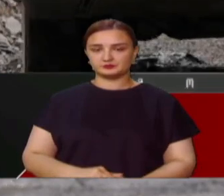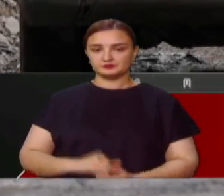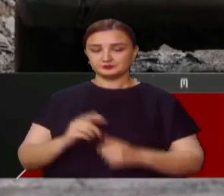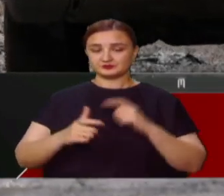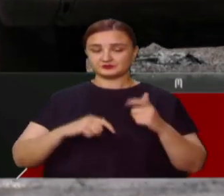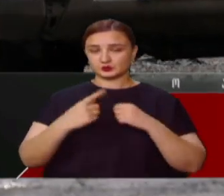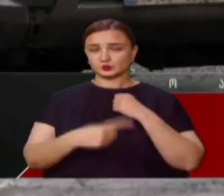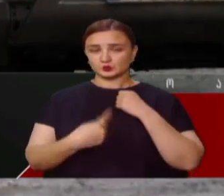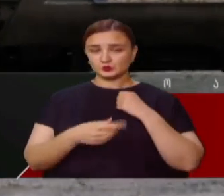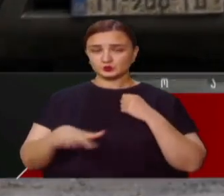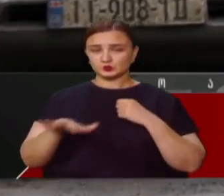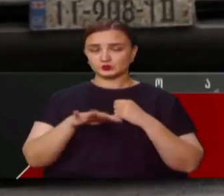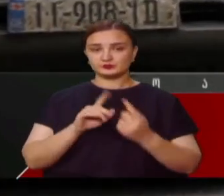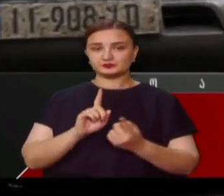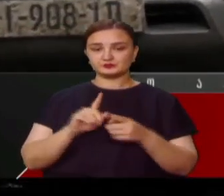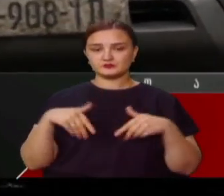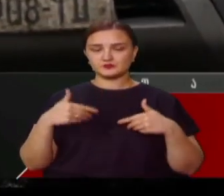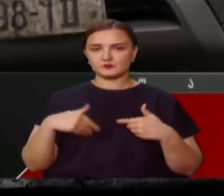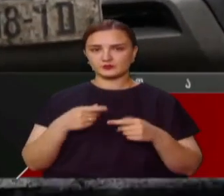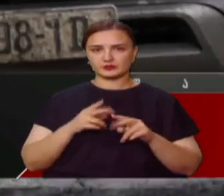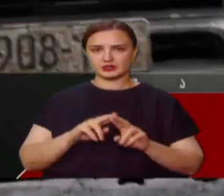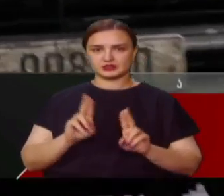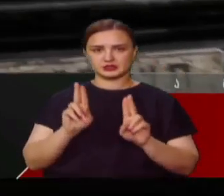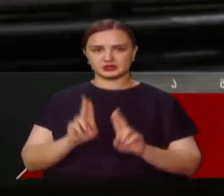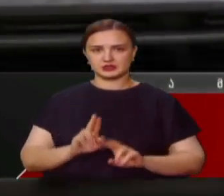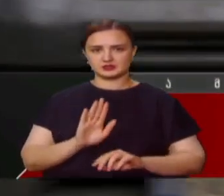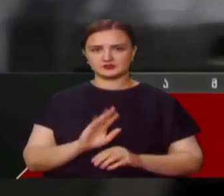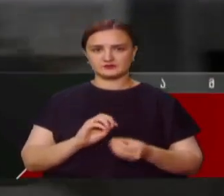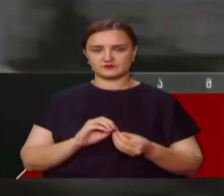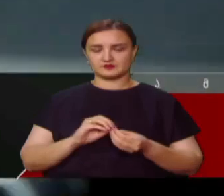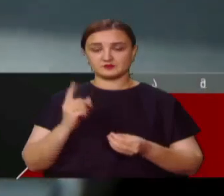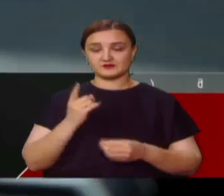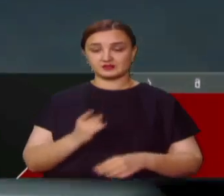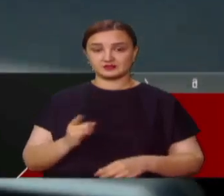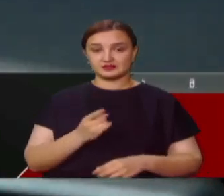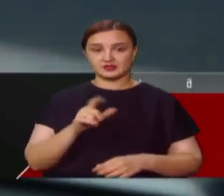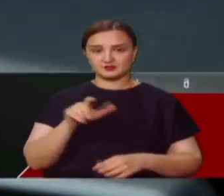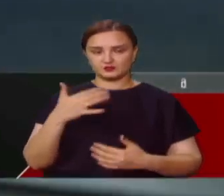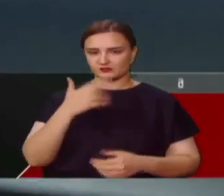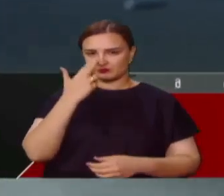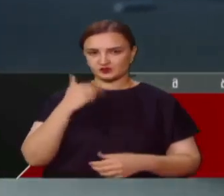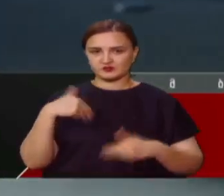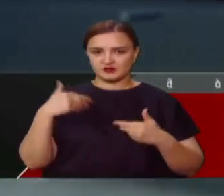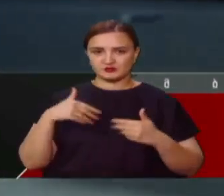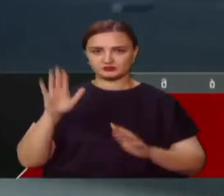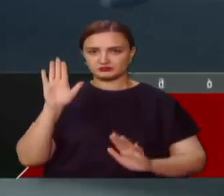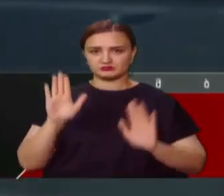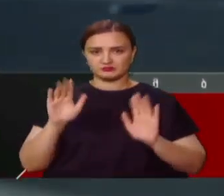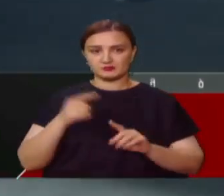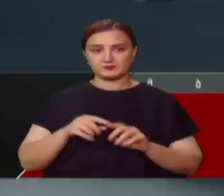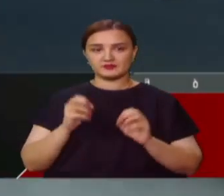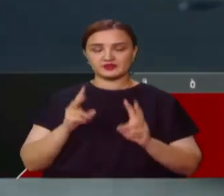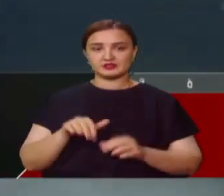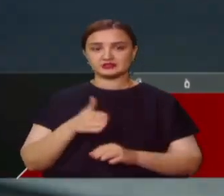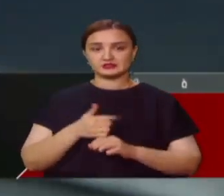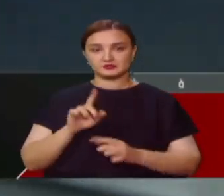თუშეთში ყველა შემხვეთრთან მისალმება დაუწერელი კანონია, რომელსაც აქ პირველად ამოსულებიც მალე ეჩვევიან. მაგრამ მთიან გზაზე მთავარი საფრთხე